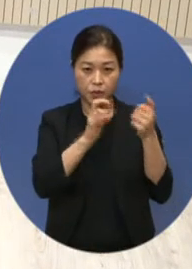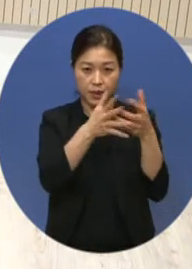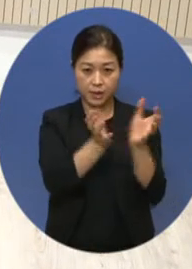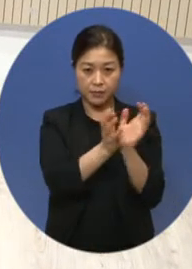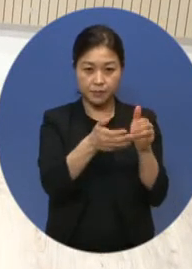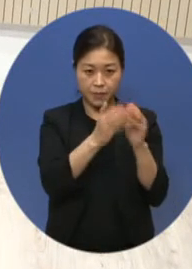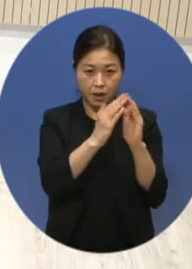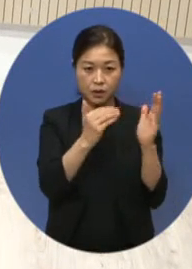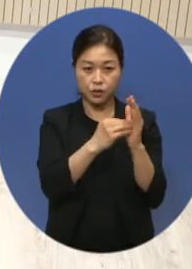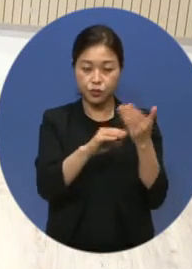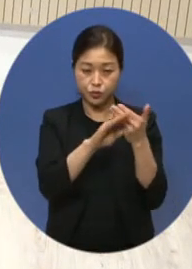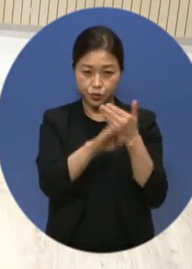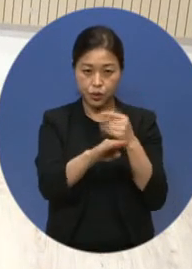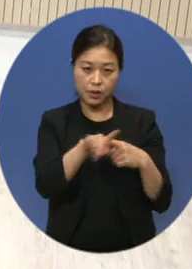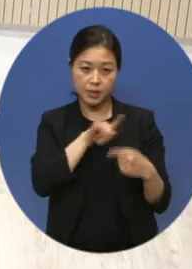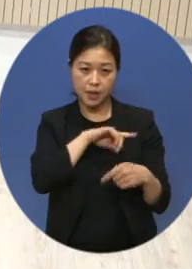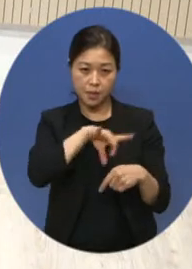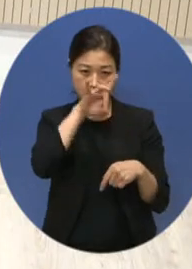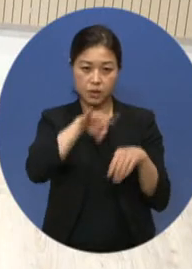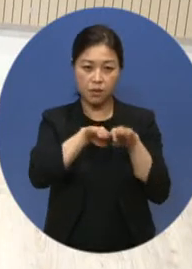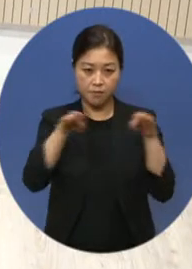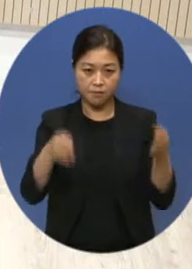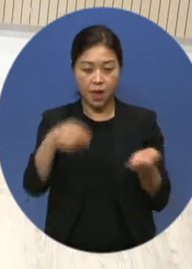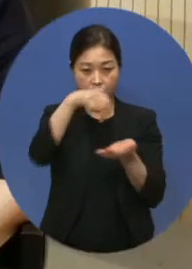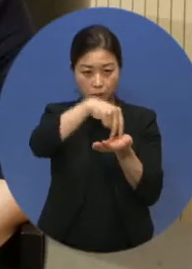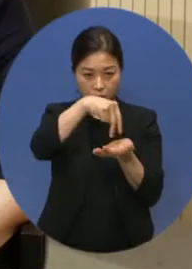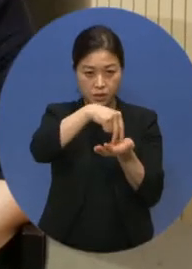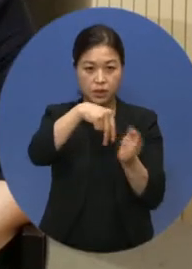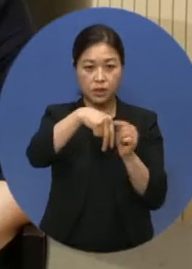창단하고 처음 공연한 공연이